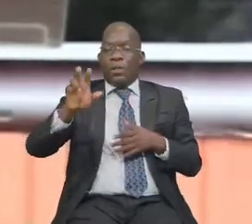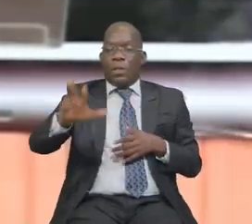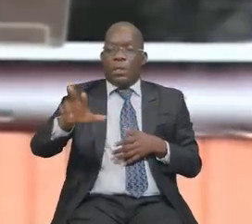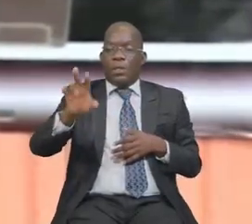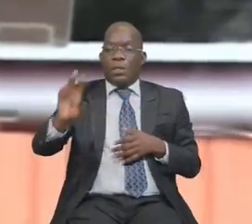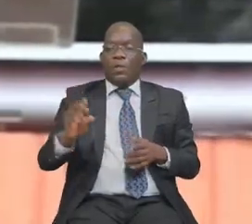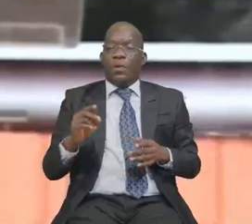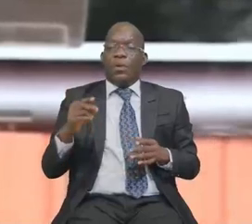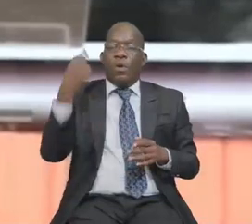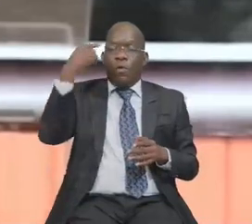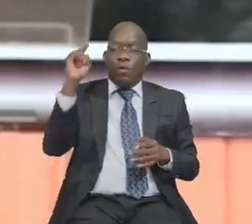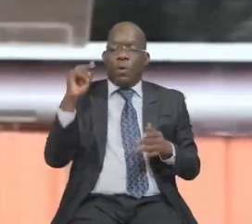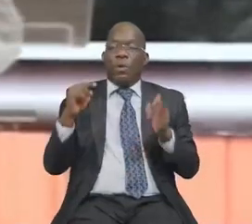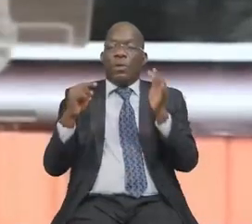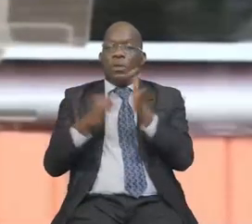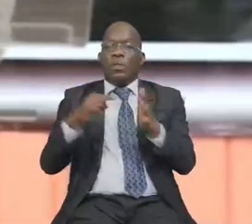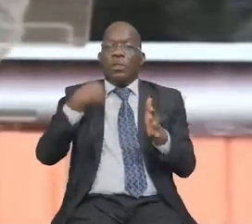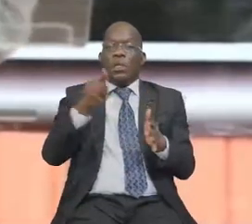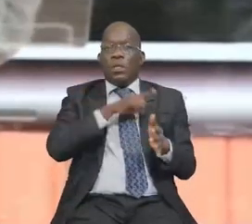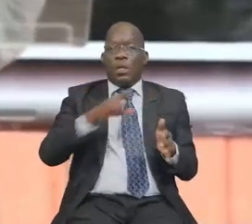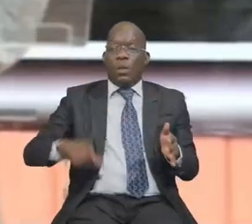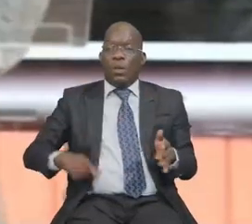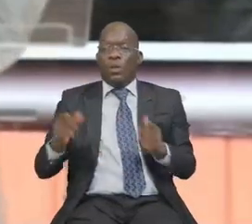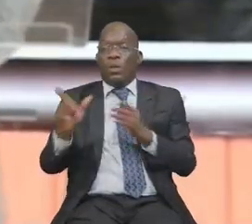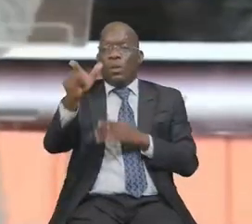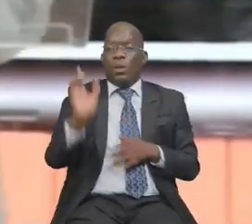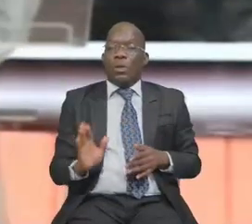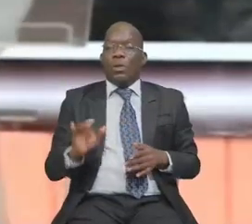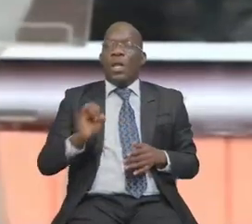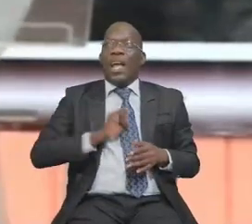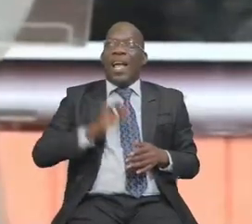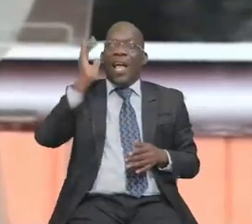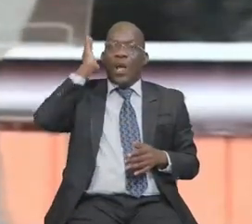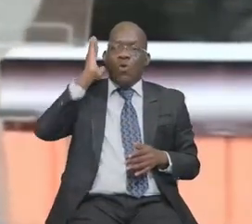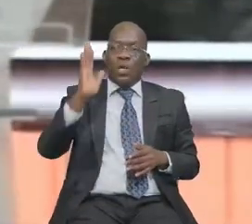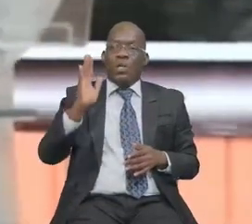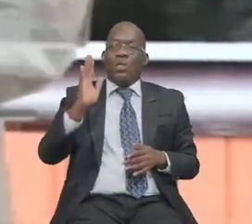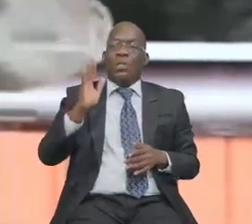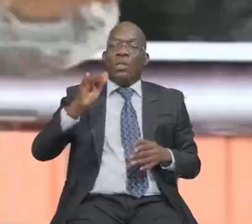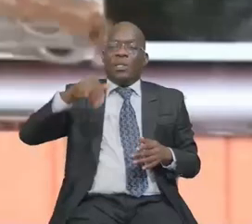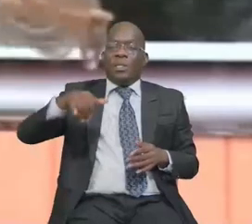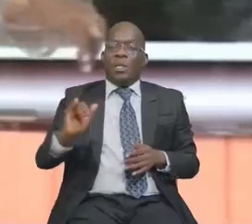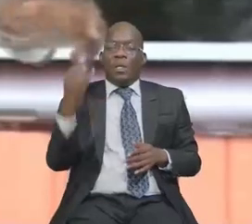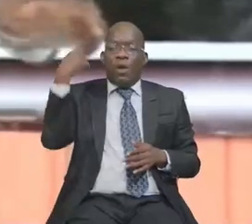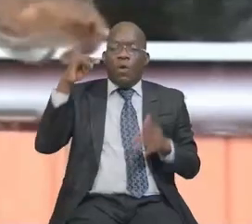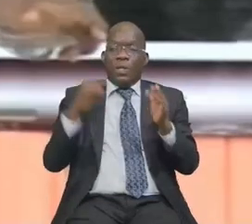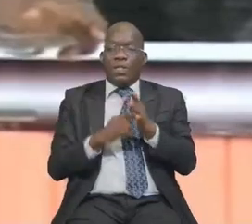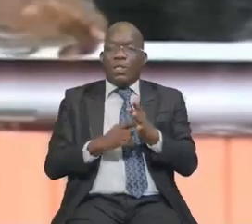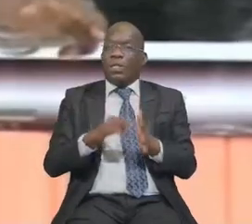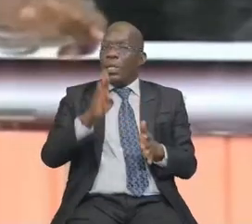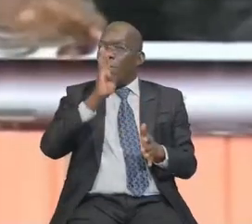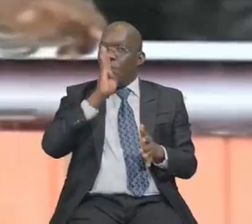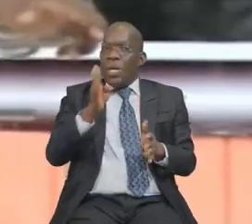Seigneur l'Éternel. Voici encore sur quoi je me laisserai fléchir par la